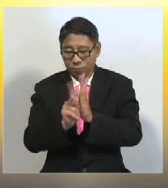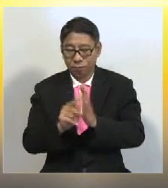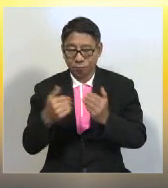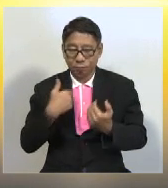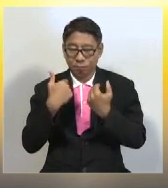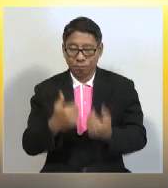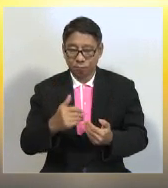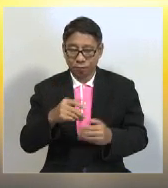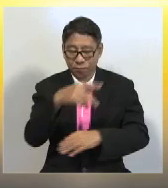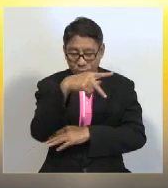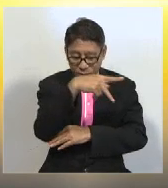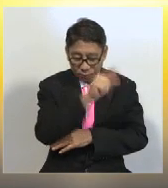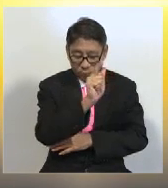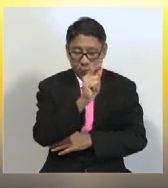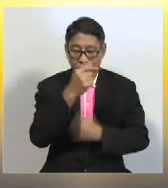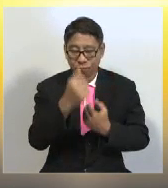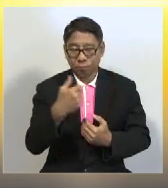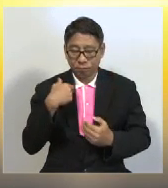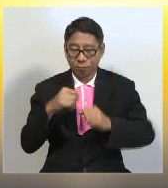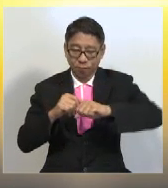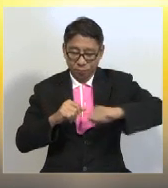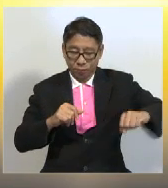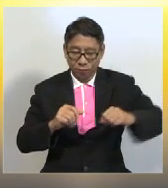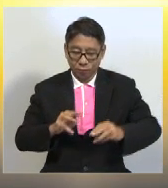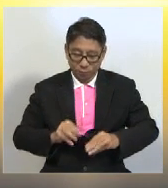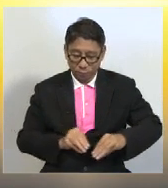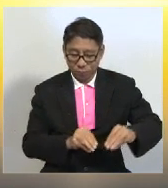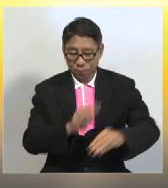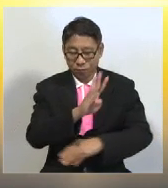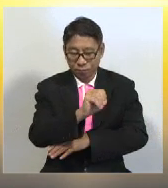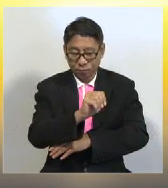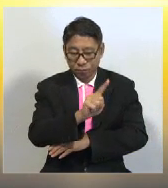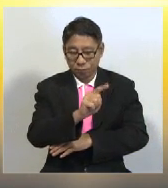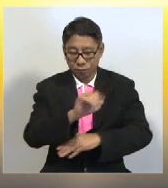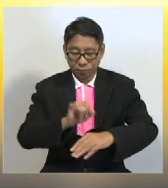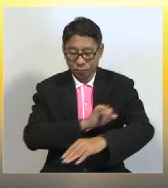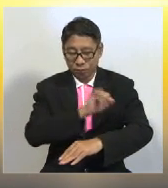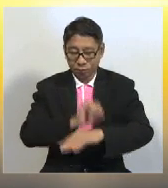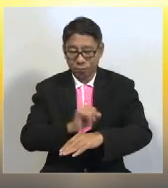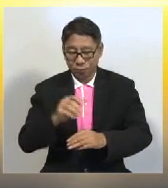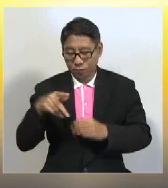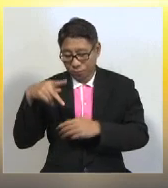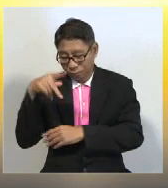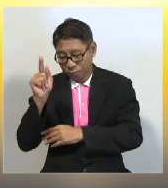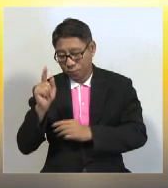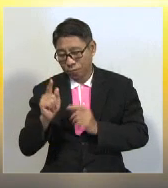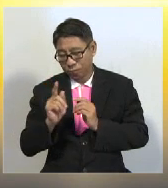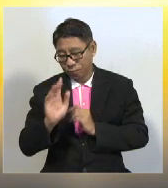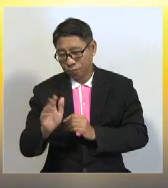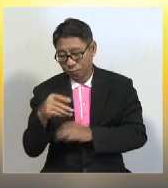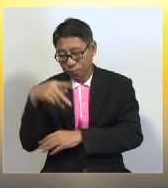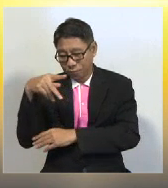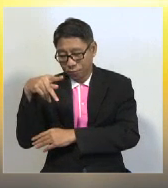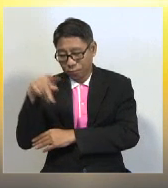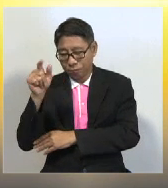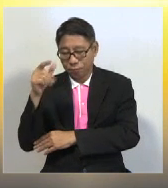ที่อยู่ในป่าสงวนแห่งชาติป่าฝั่งซ้ายแม่น้ำพาชีจำนวน41ไร่ครับแล้วก็อยู่ในเขตป่าตามพรบป่าไม้พุท